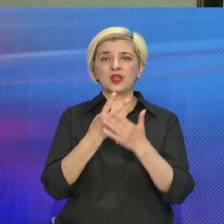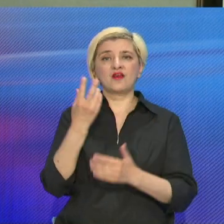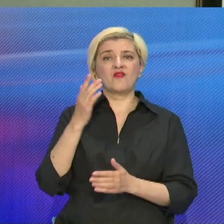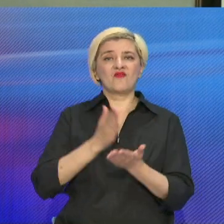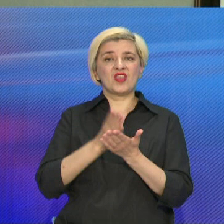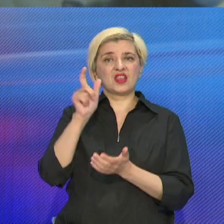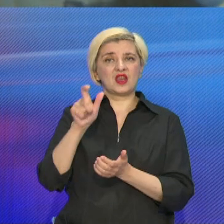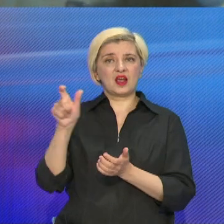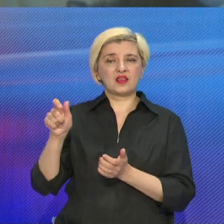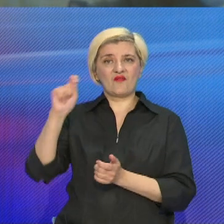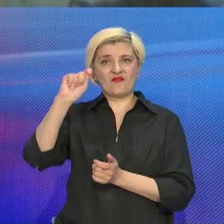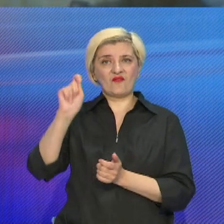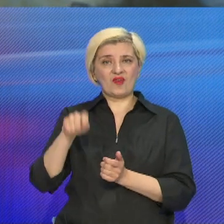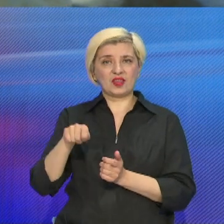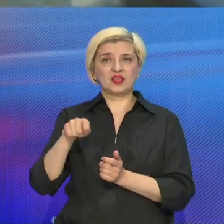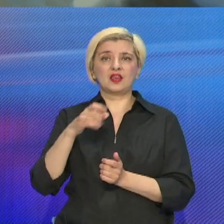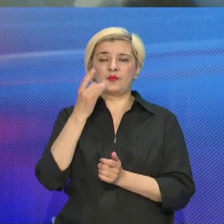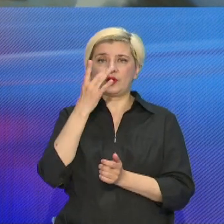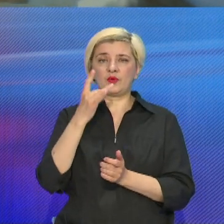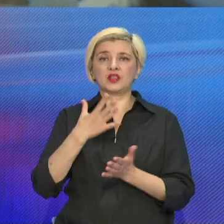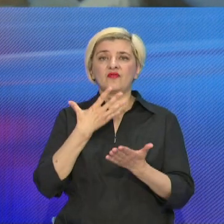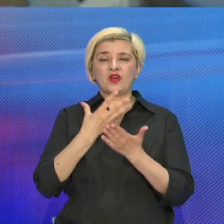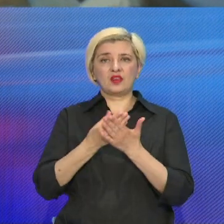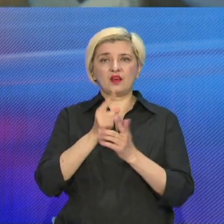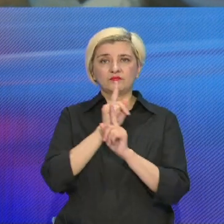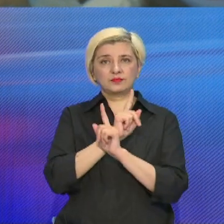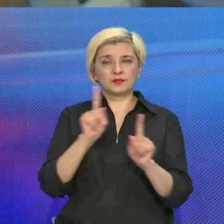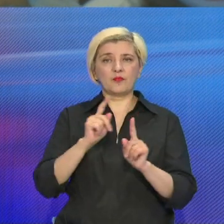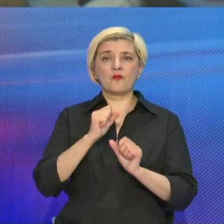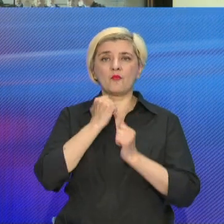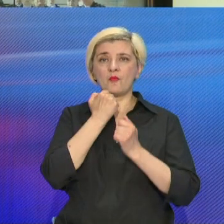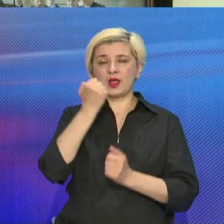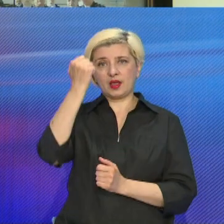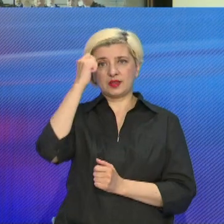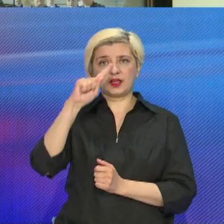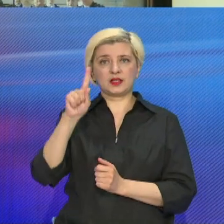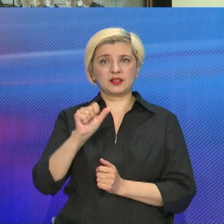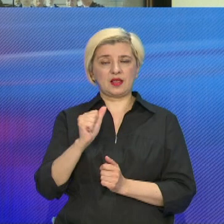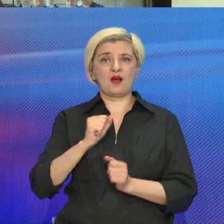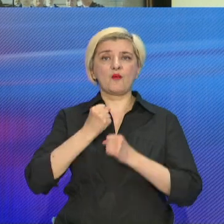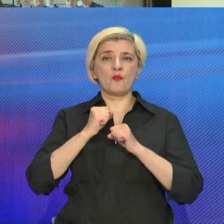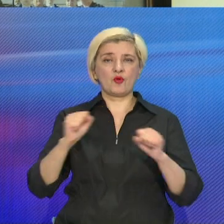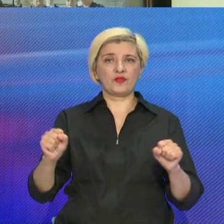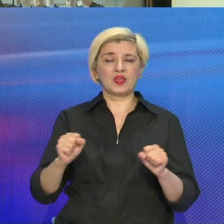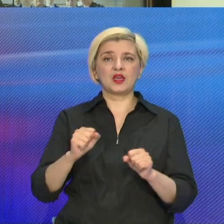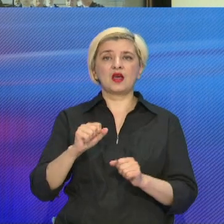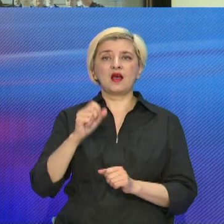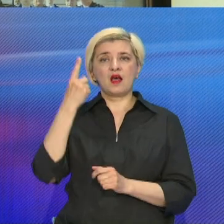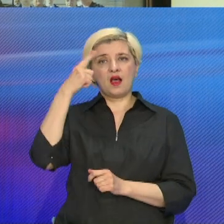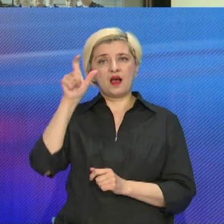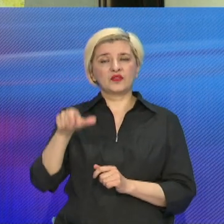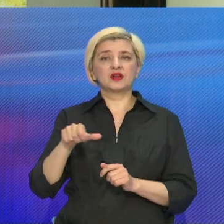Своя особливая подяка советским солдатам и офицерам за их подвиги. Автор рассказывает, что старается наведывать все важные